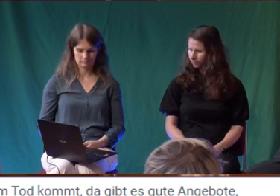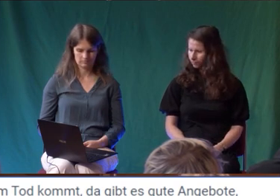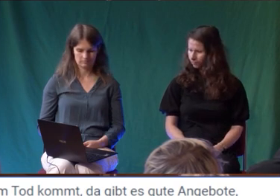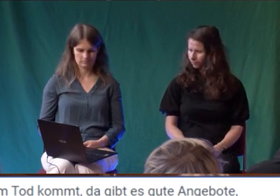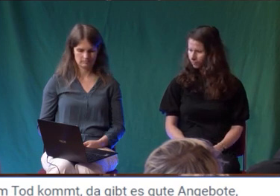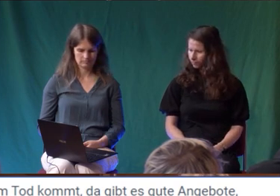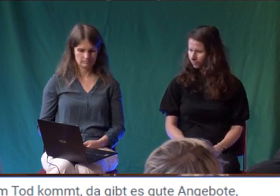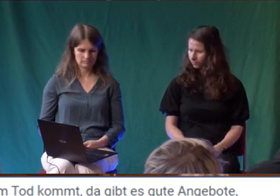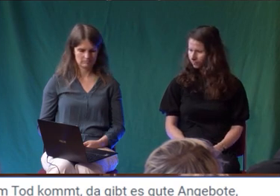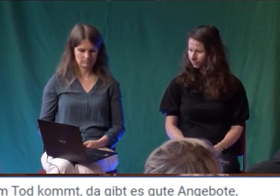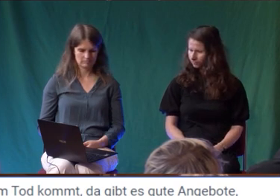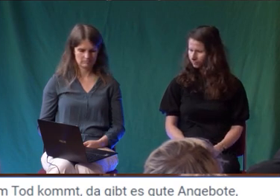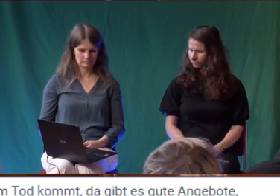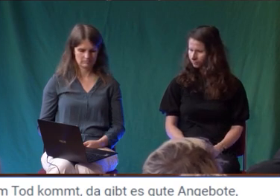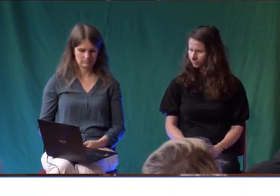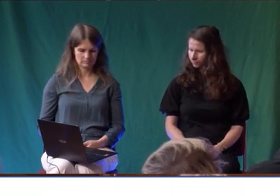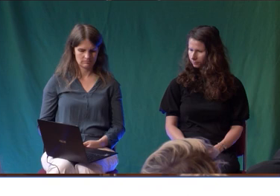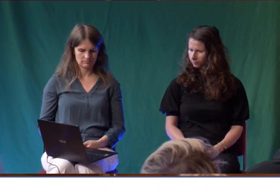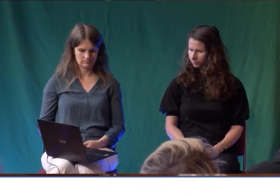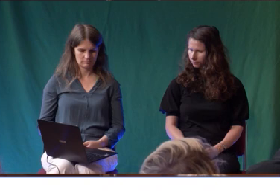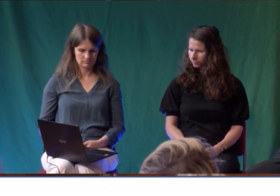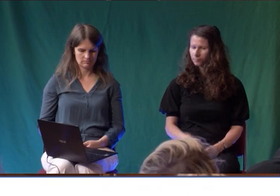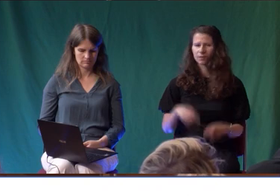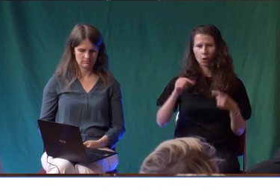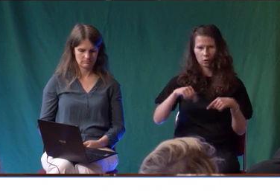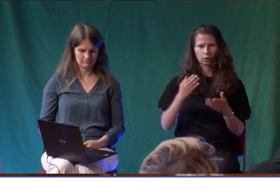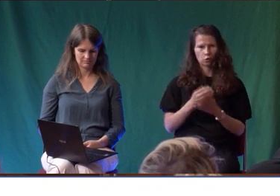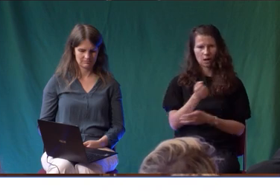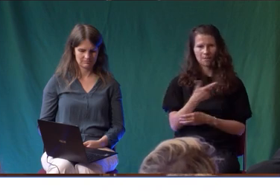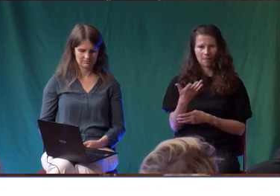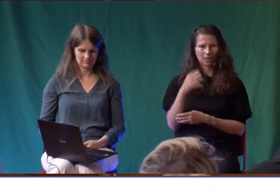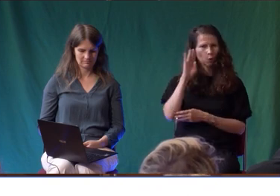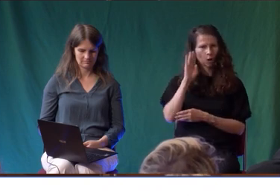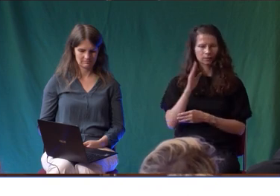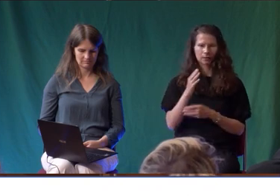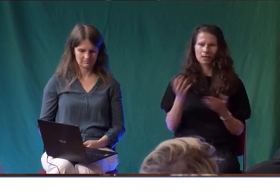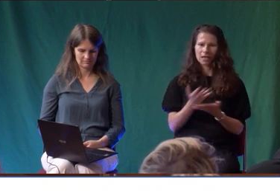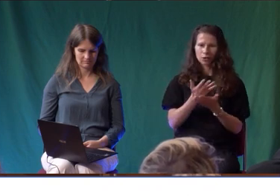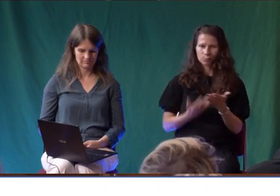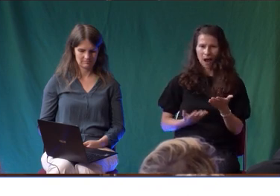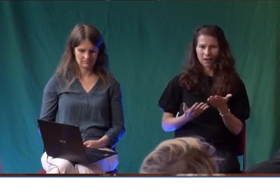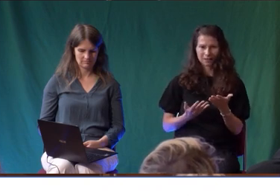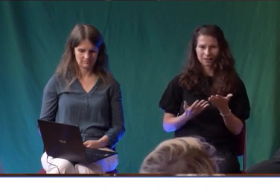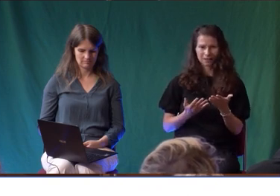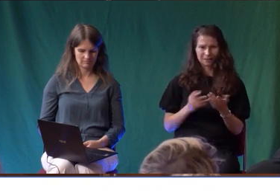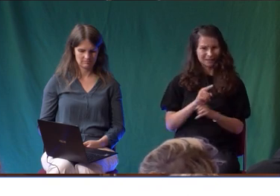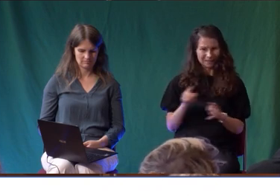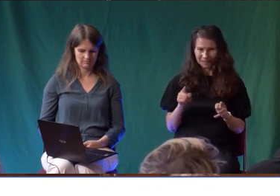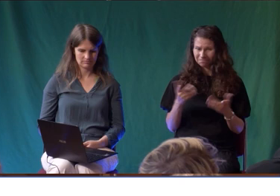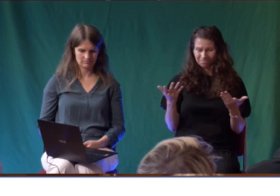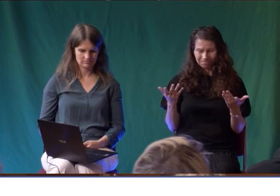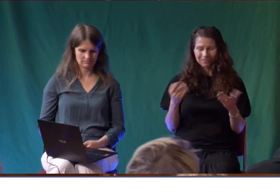absolut keine leichte Sprache hat man heute auch schon öfter gehört wo ist es festgeschrieben und deswegen